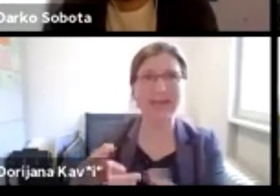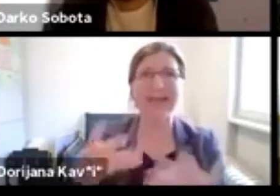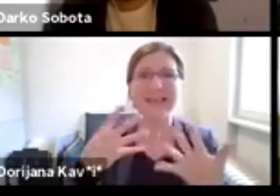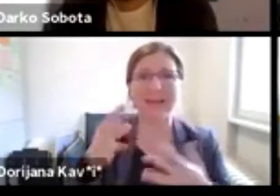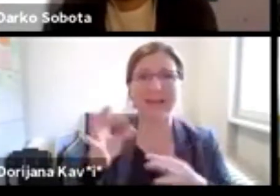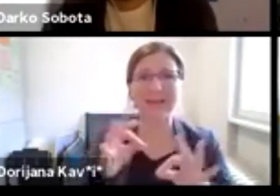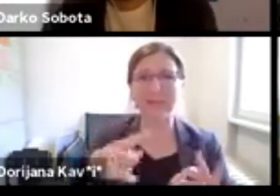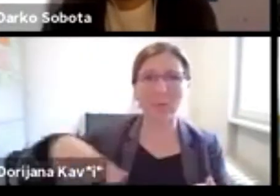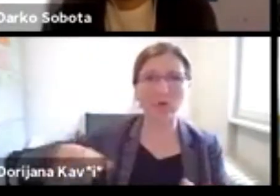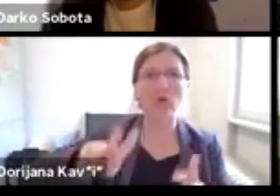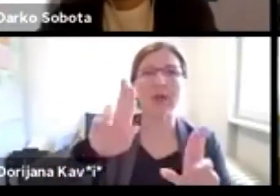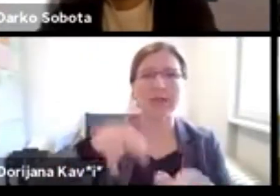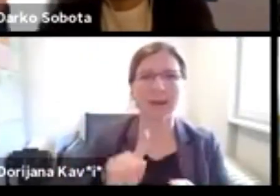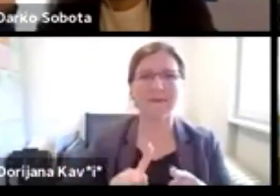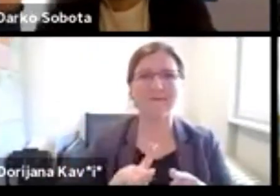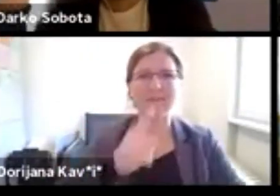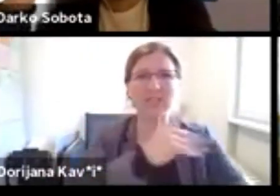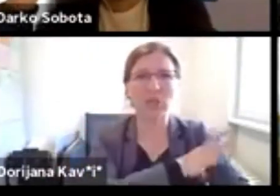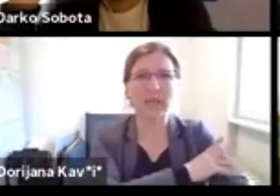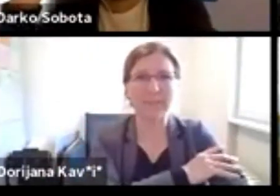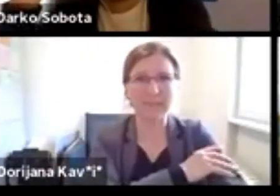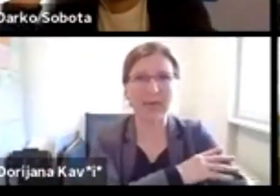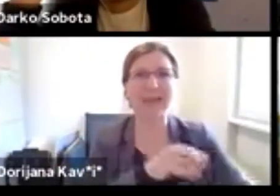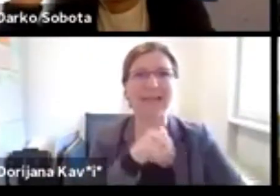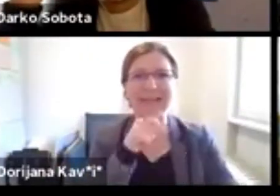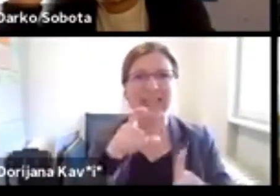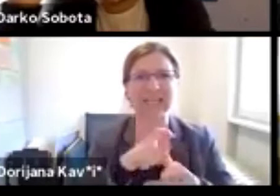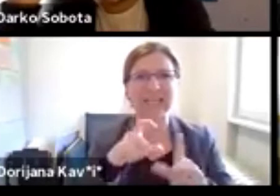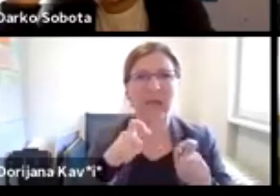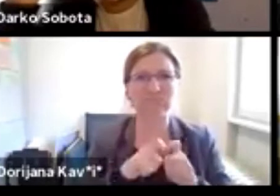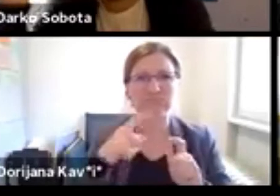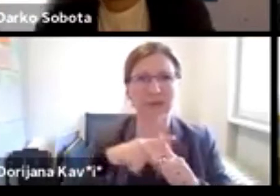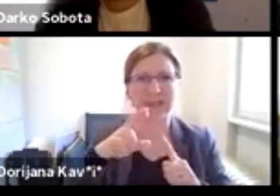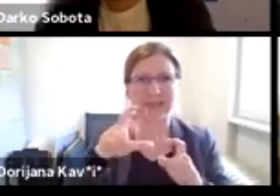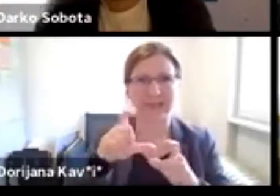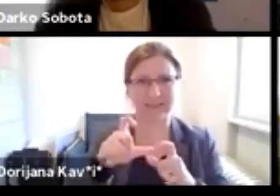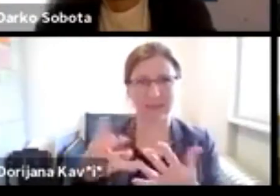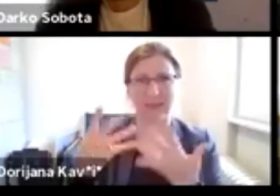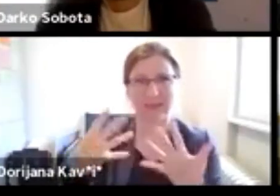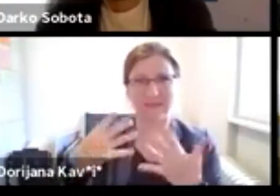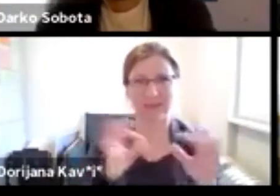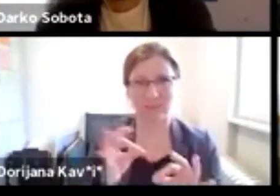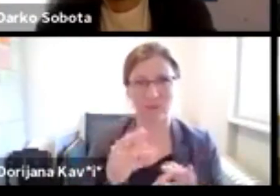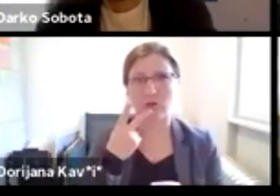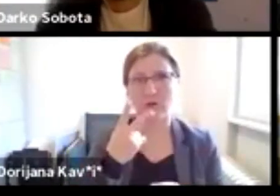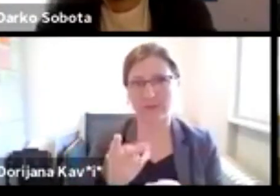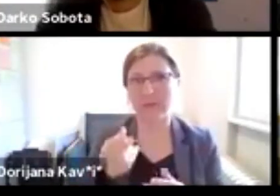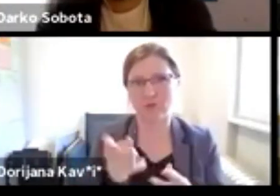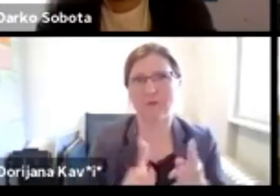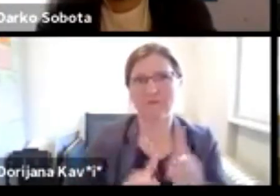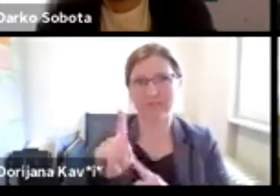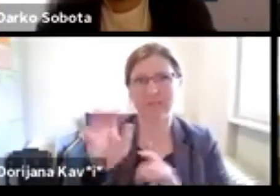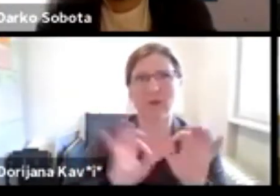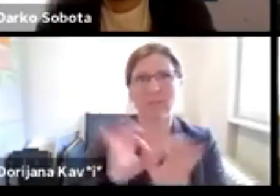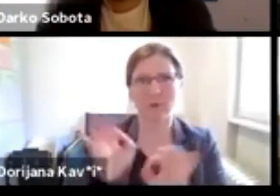dijagnozu visokog krvnog tlaka i dijabetesa. Mislim da je to podatak koji govori zbilja sve, tako da evo, zato oni